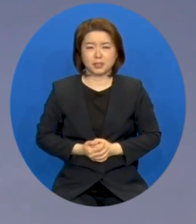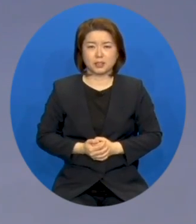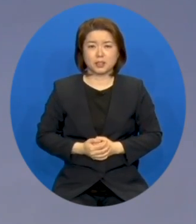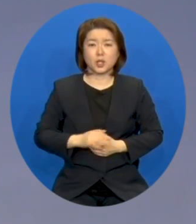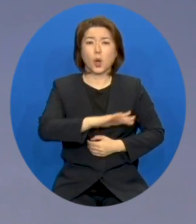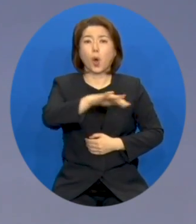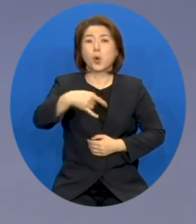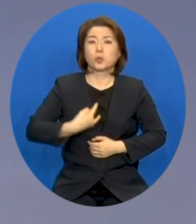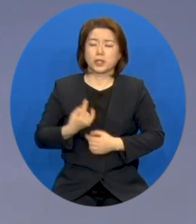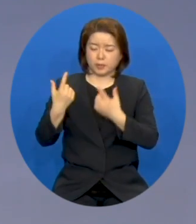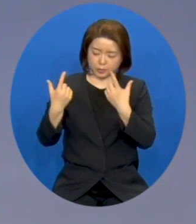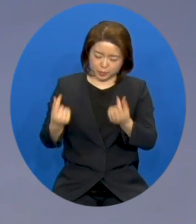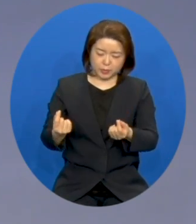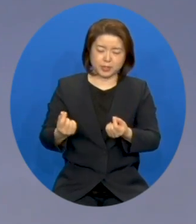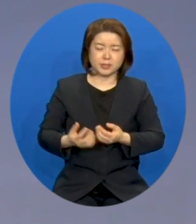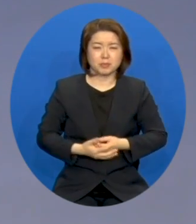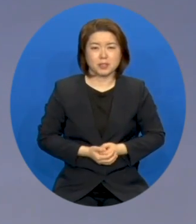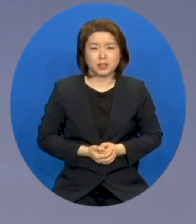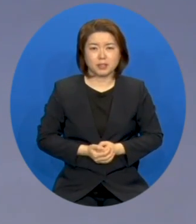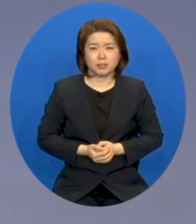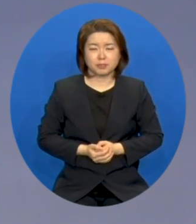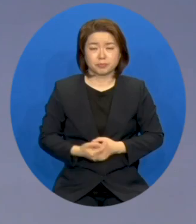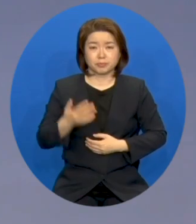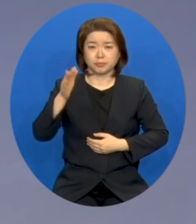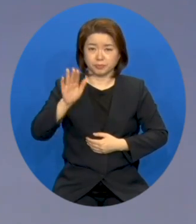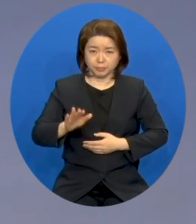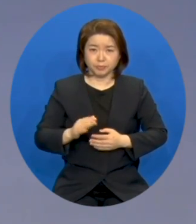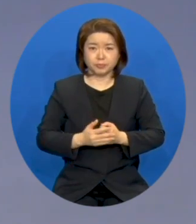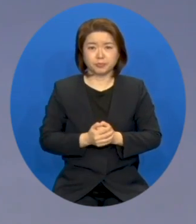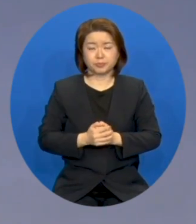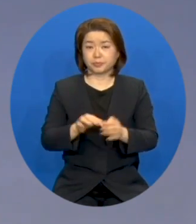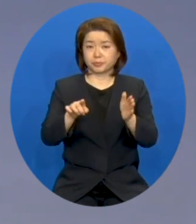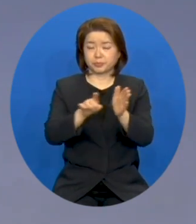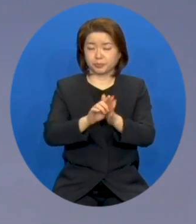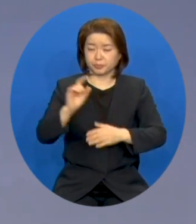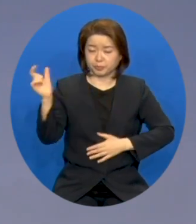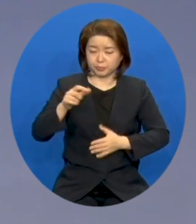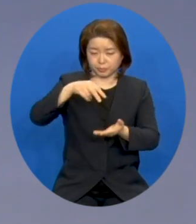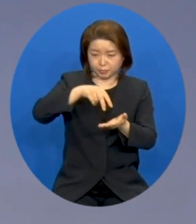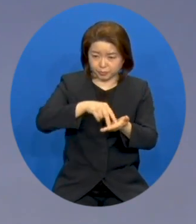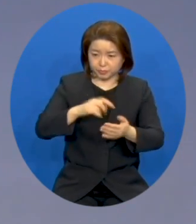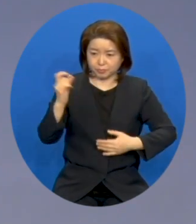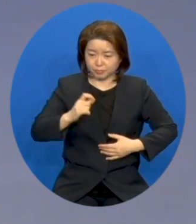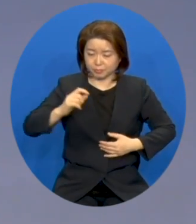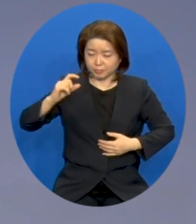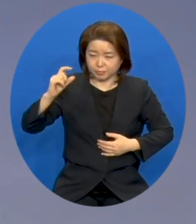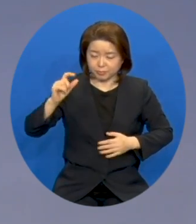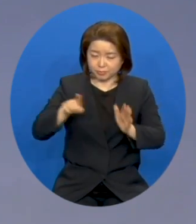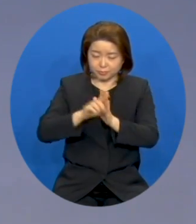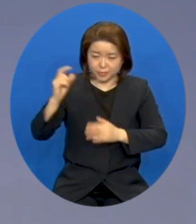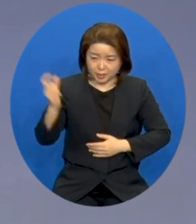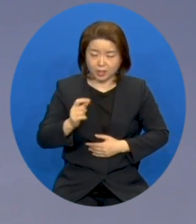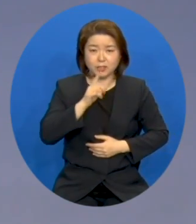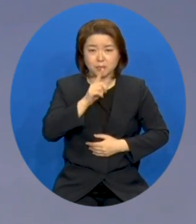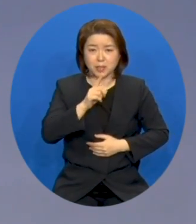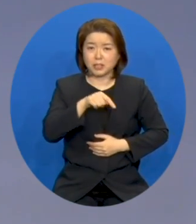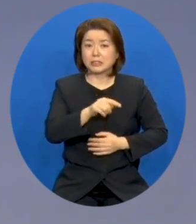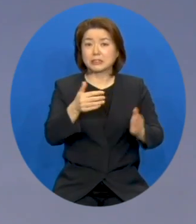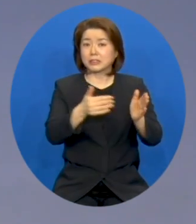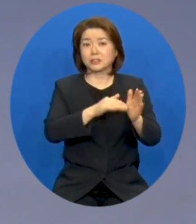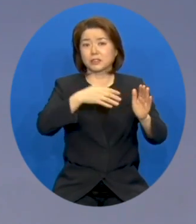우리에게도 마찬가지죠. 그러나 믿음에 굳게 서고 믿음이 강하다는 것만 끝이